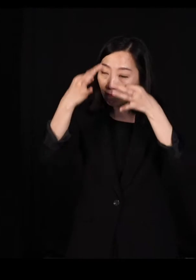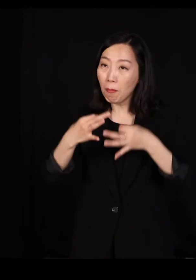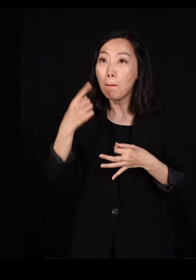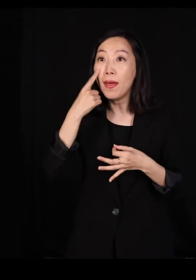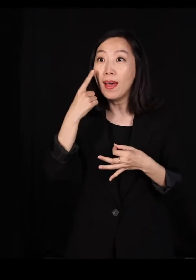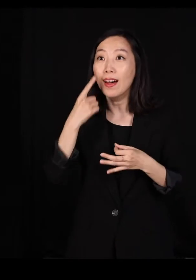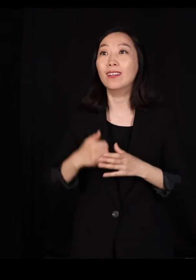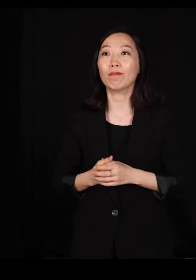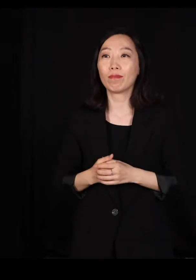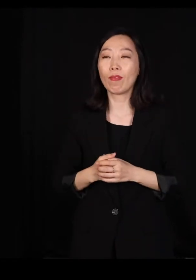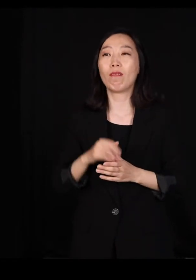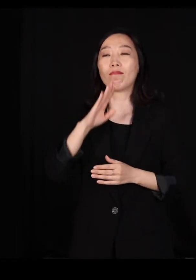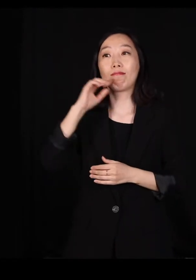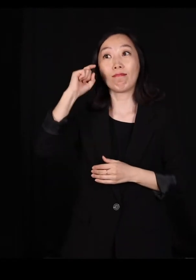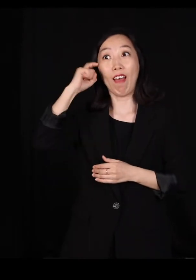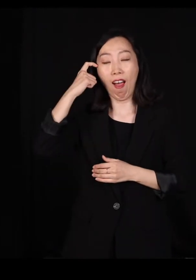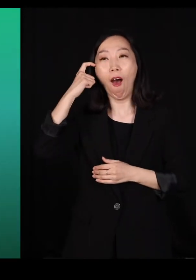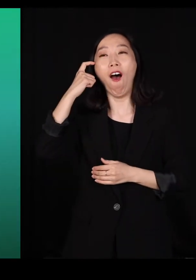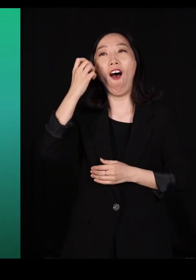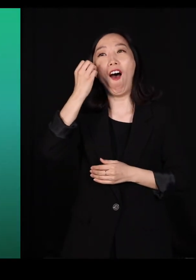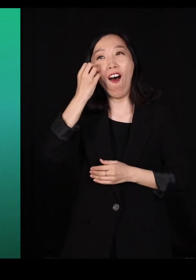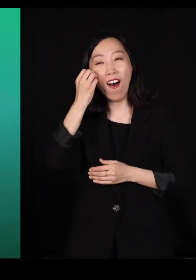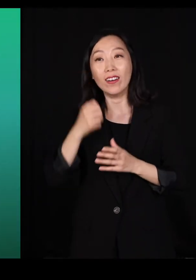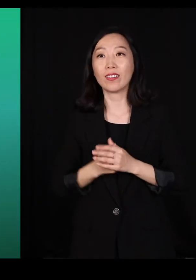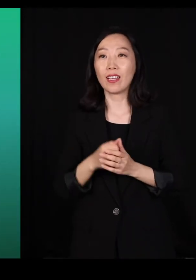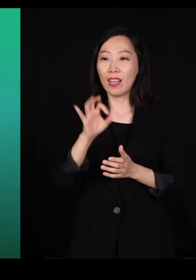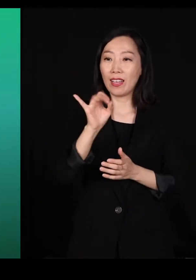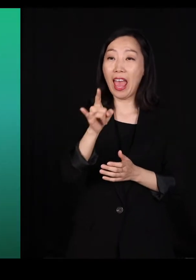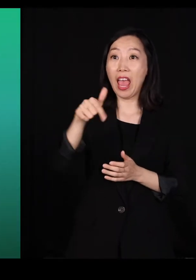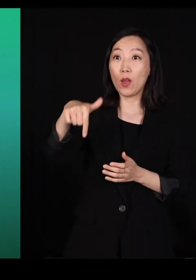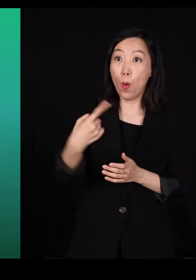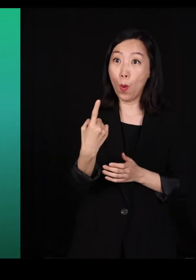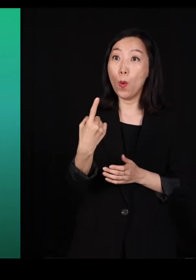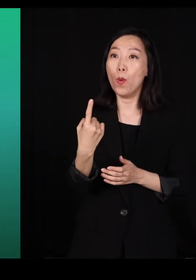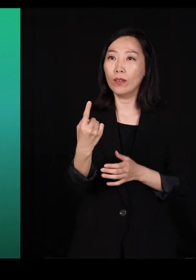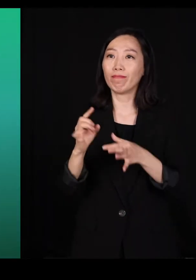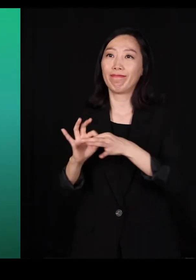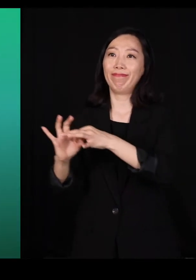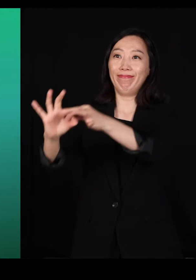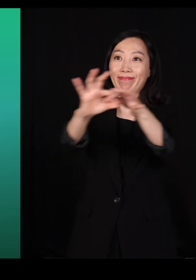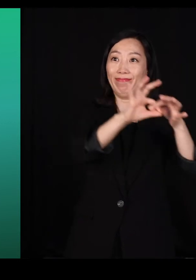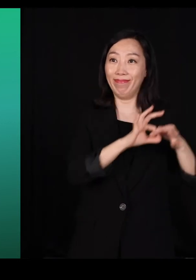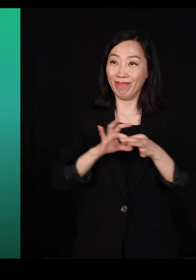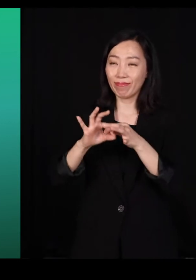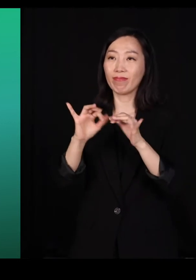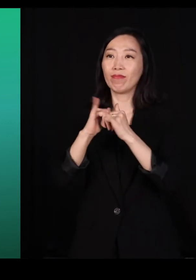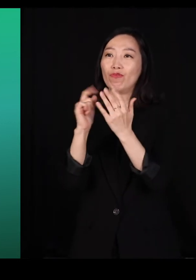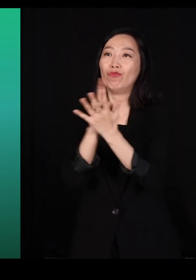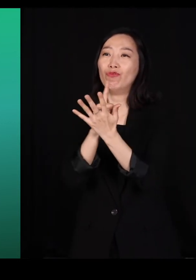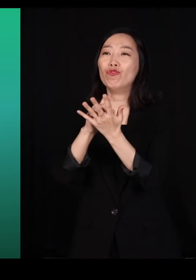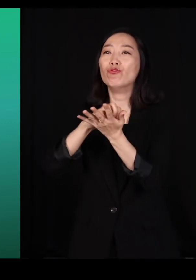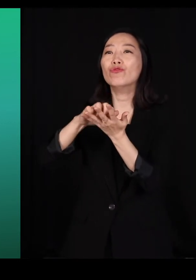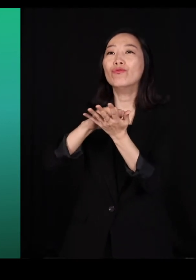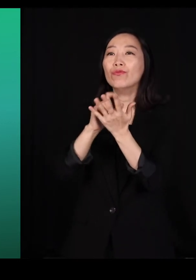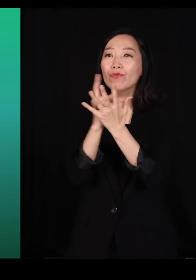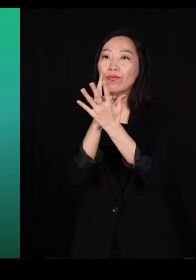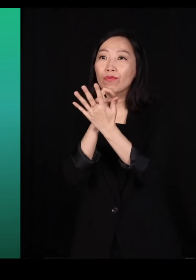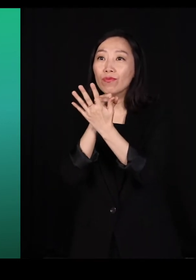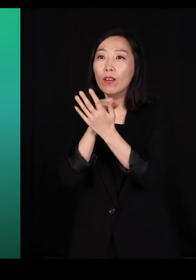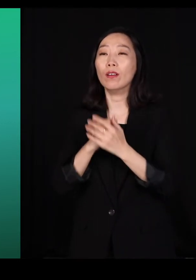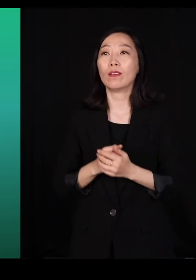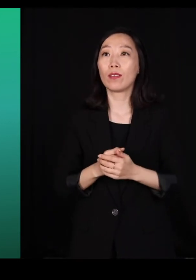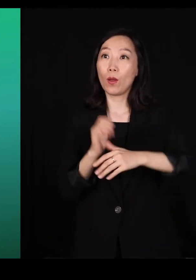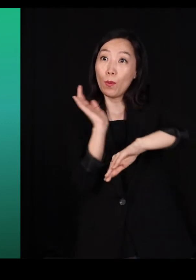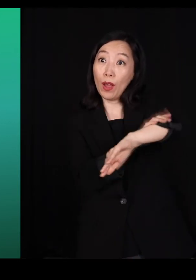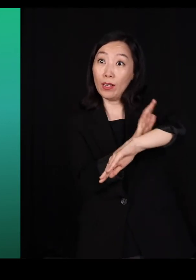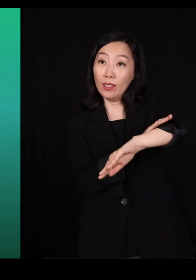돌아보십시오. 이런 재밌는 개념이 있습니다. 에고 네트워크. 내가 가운데 있는데 내가 아는 사람들 사이의 관계를 얘기하는 겁니다.